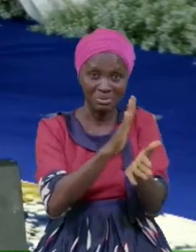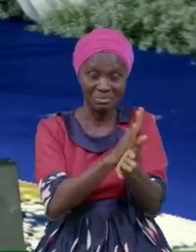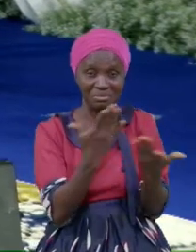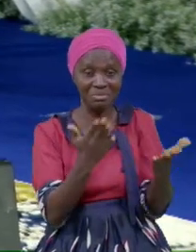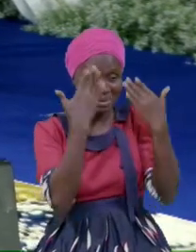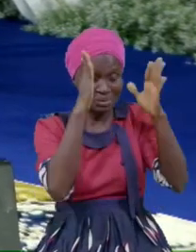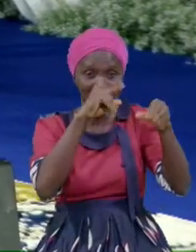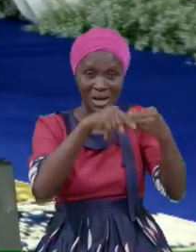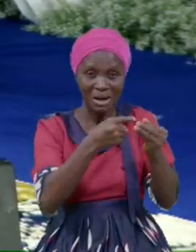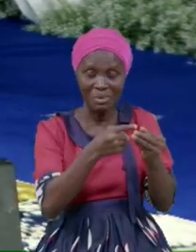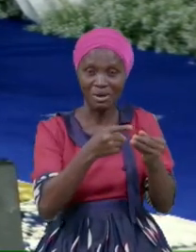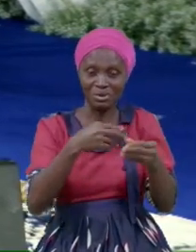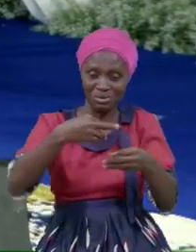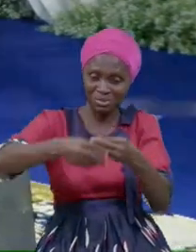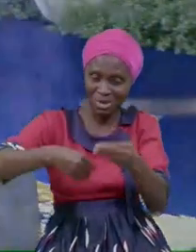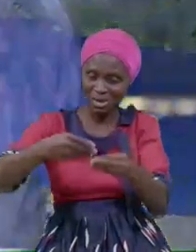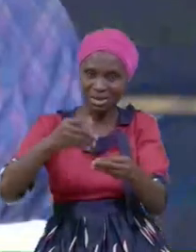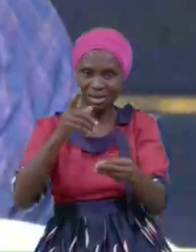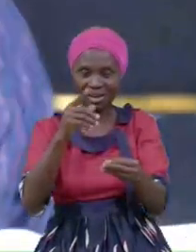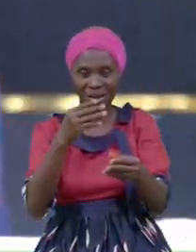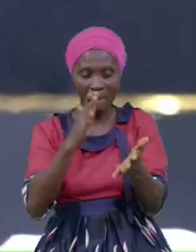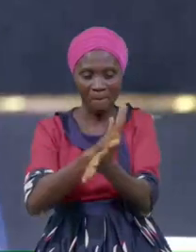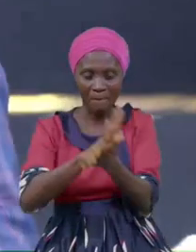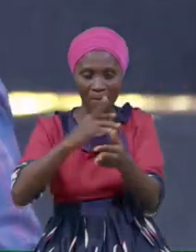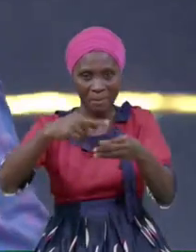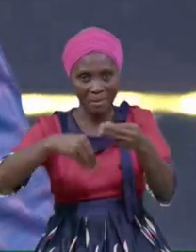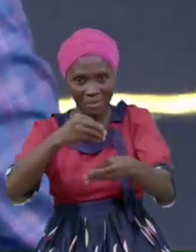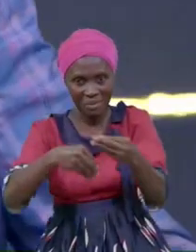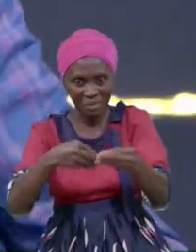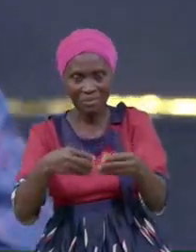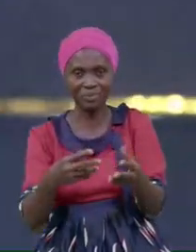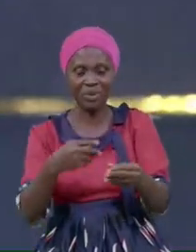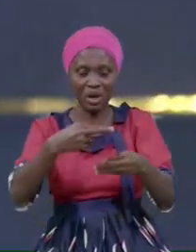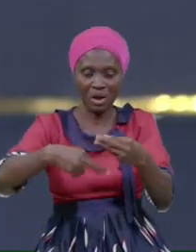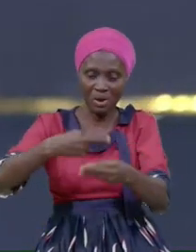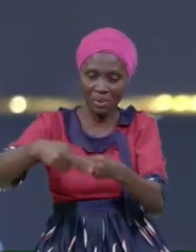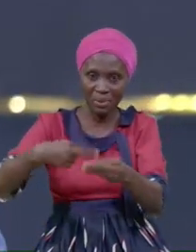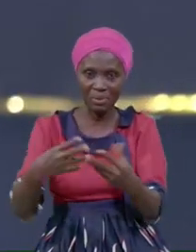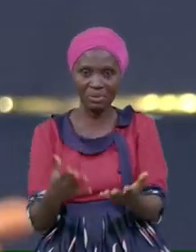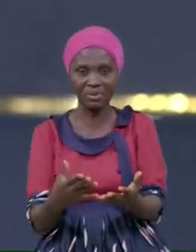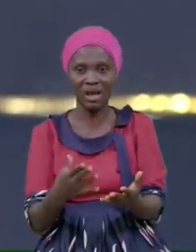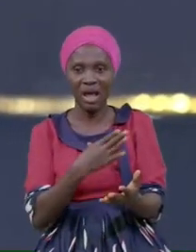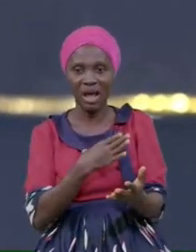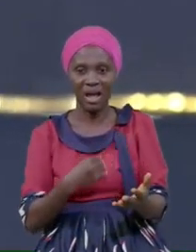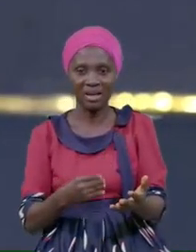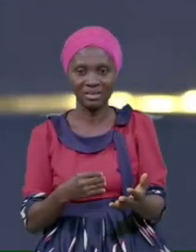Ils ne connaissent pas les papiers géniques. Maintenant, ils vont chercher des feuilles. Et ils